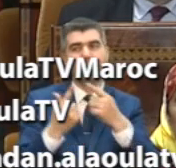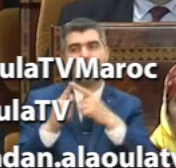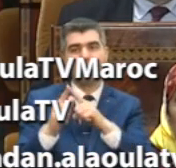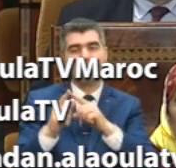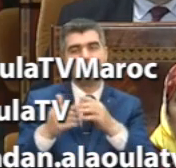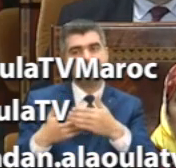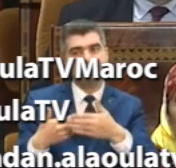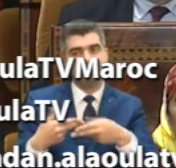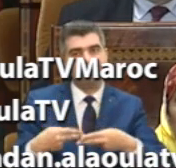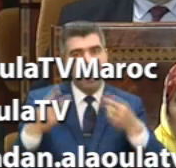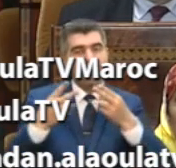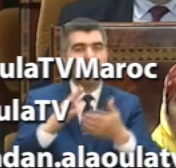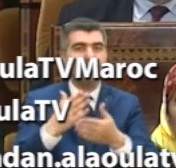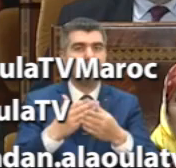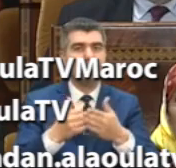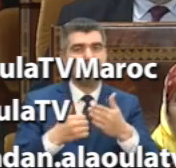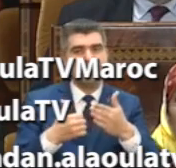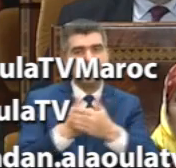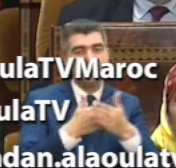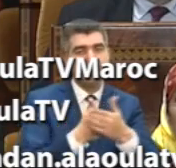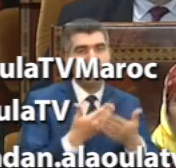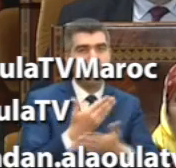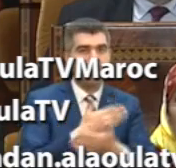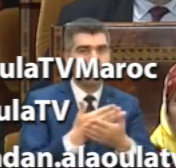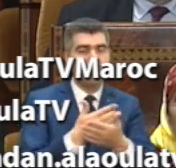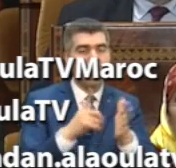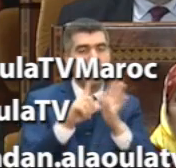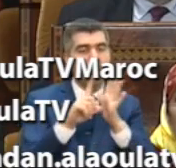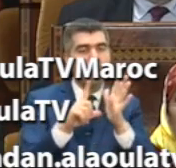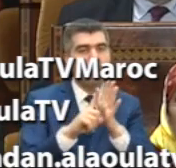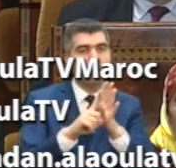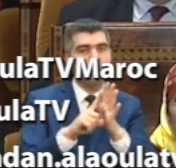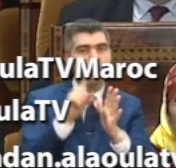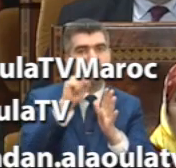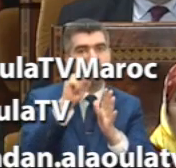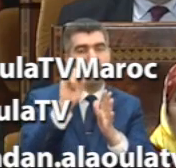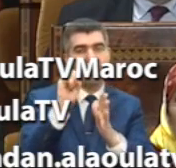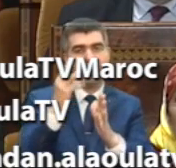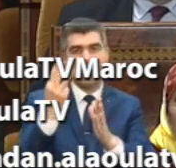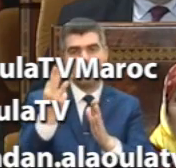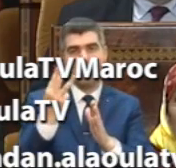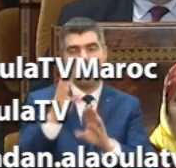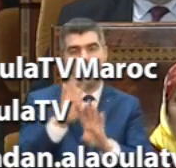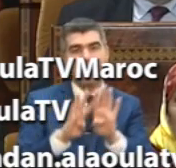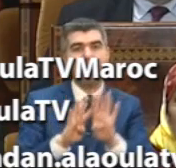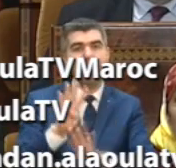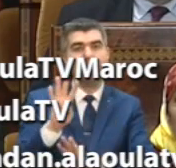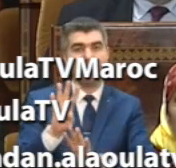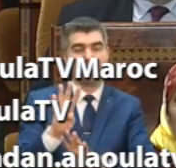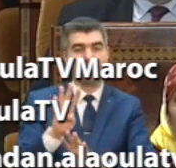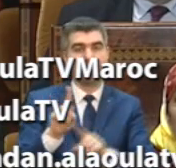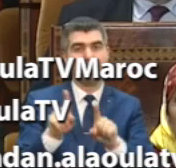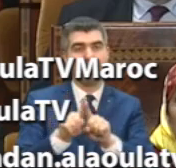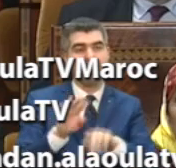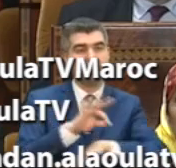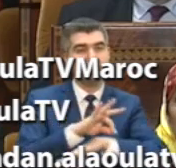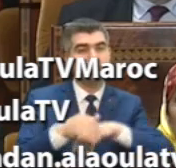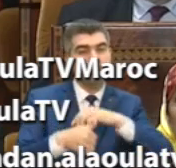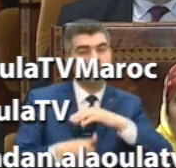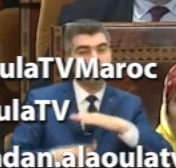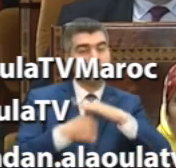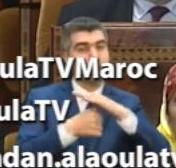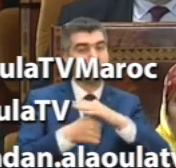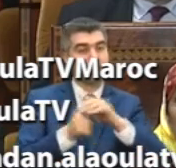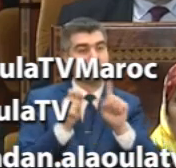سيما في عملكم على اخراج القانون 103/14 المتعلق بالوكاله الوطنيه للسلامه الطرقيه،